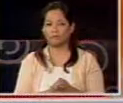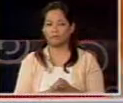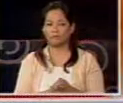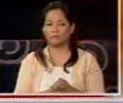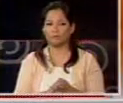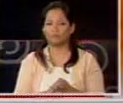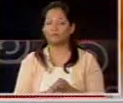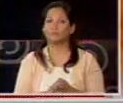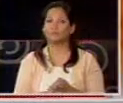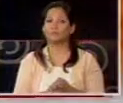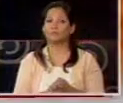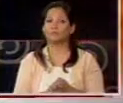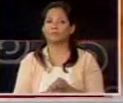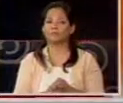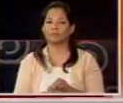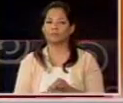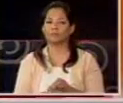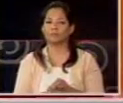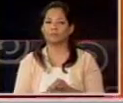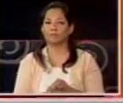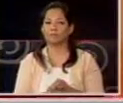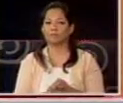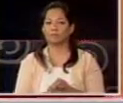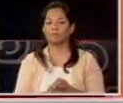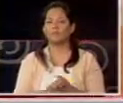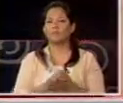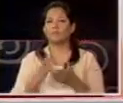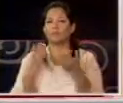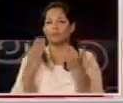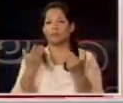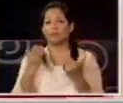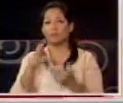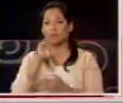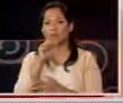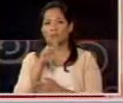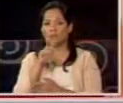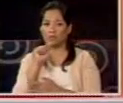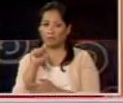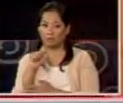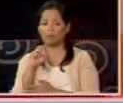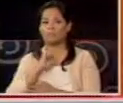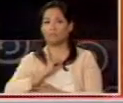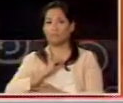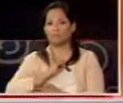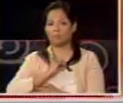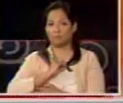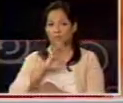Castillo is now the major stockholder of BGEI.